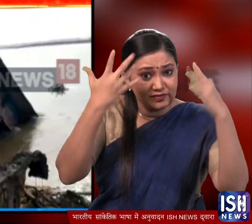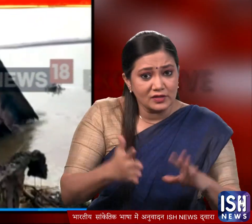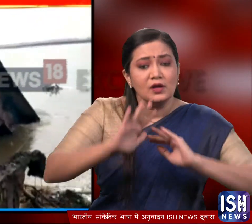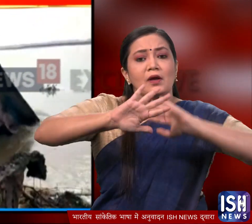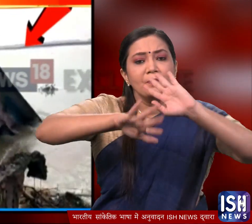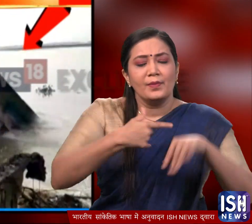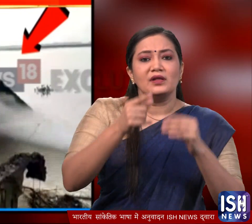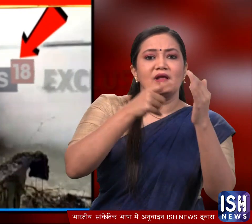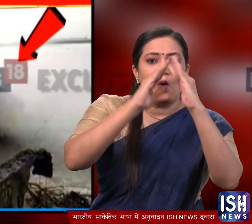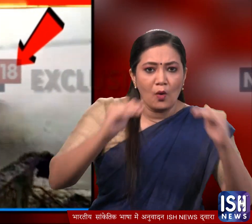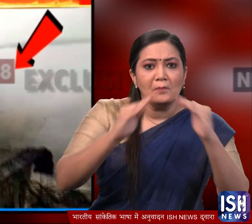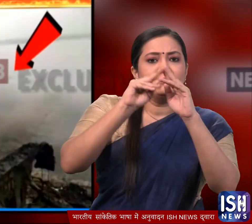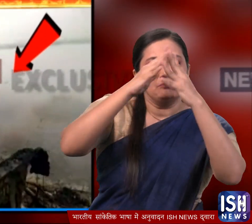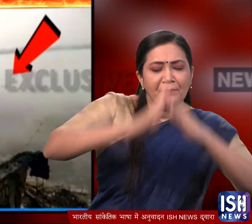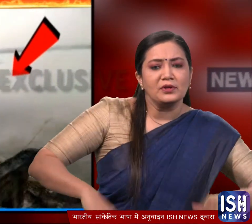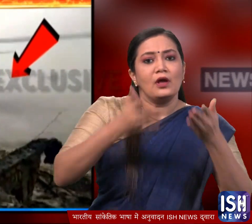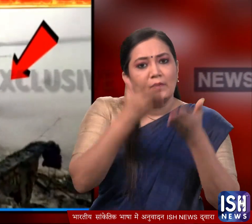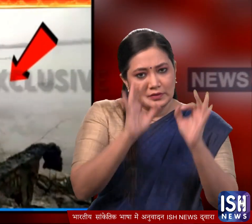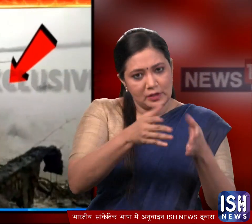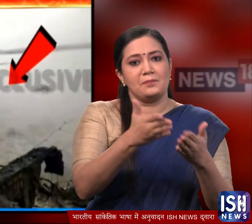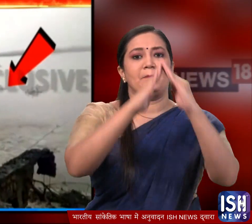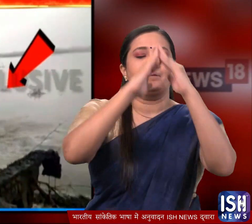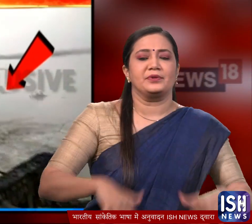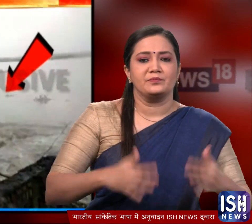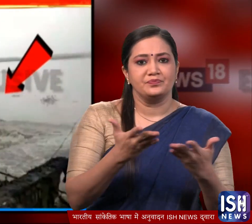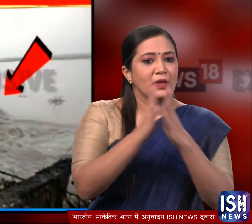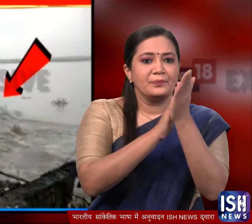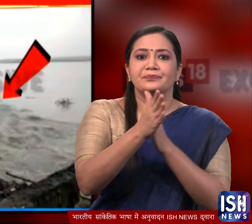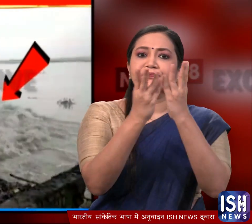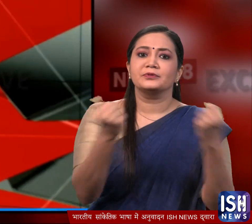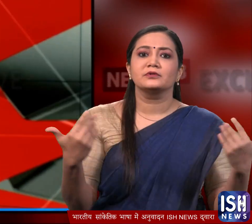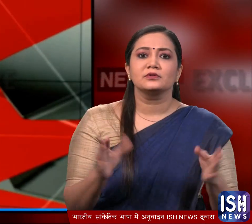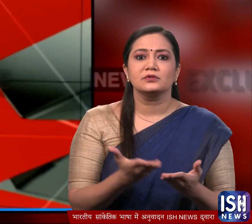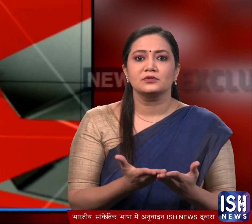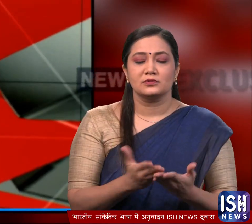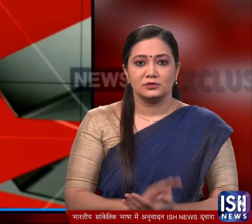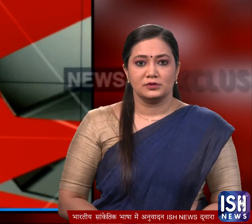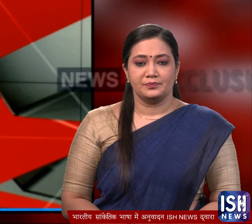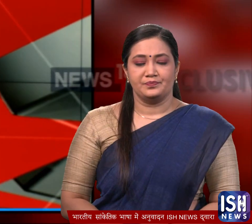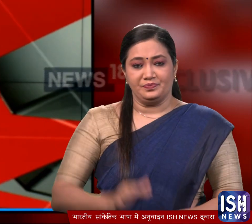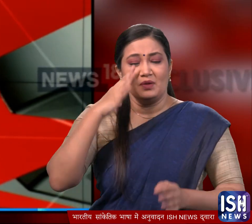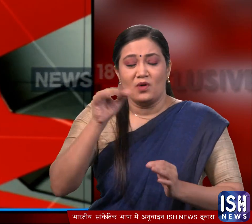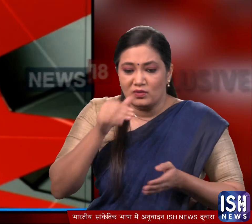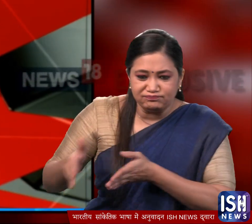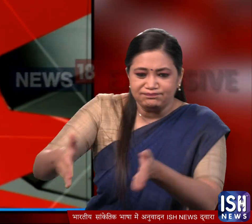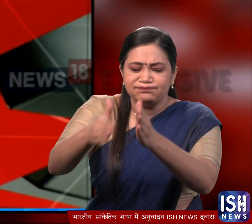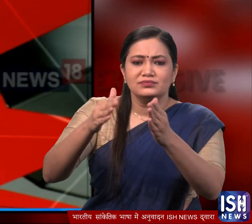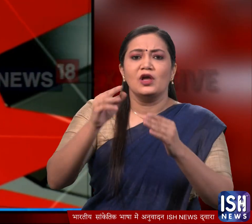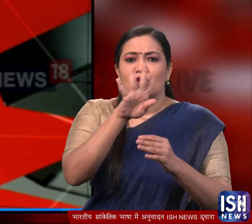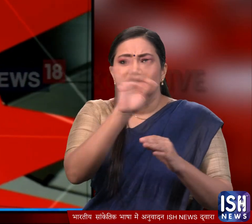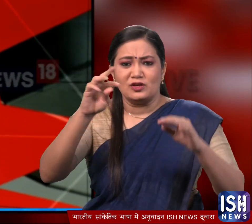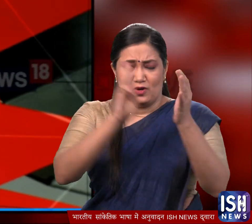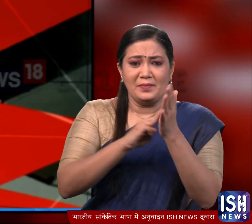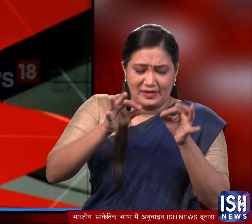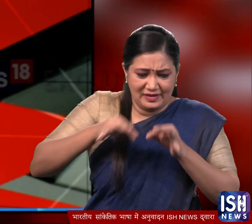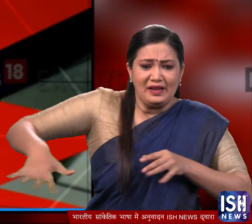उसके बाद गांव के कई मकान, उनमें एक मकान ये भी था जिसका अब नामो निशान तक मिट गया। सौभाग्य की बात है कि नदी के किनारे कम से कम 400